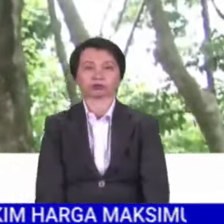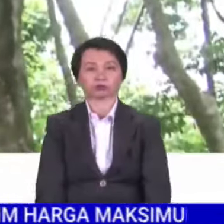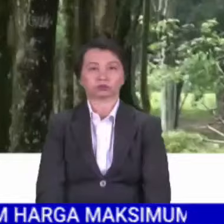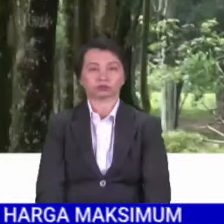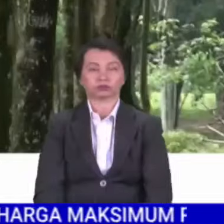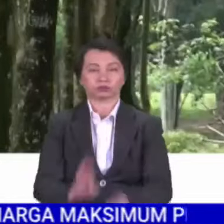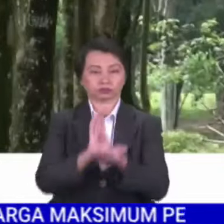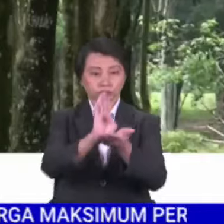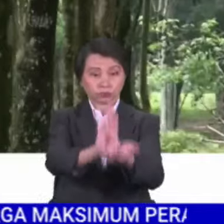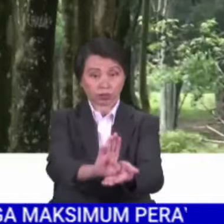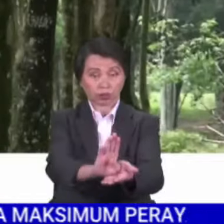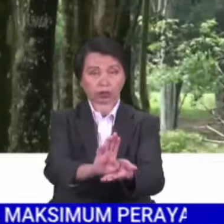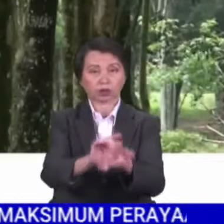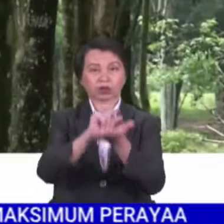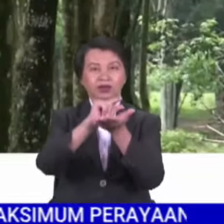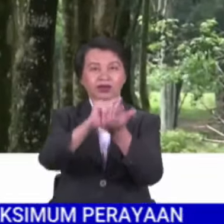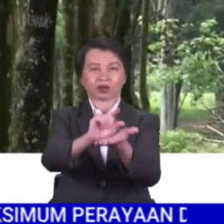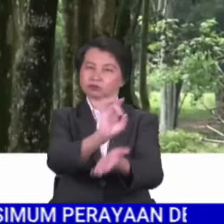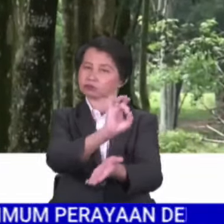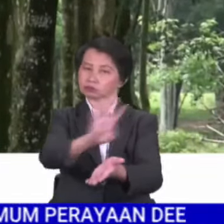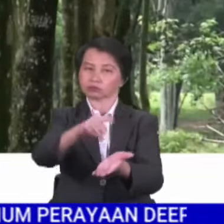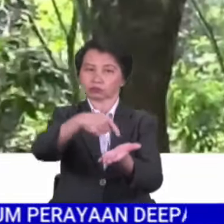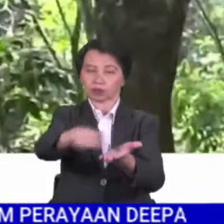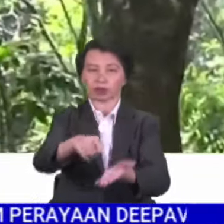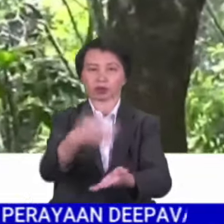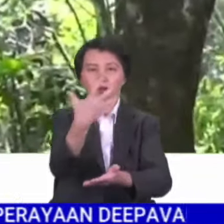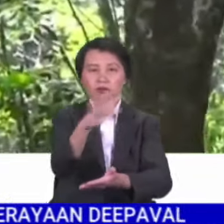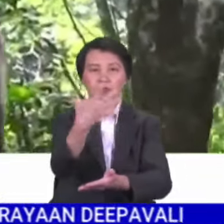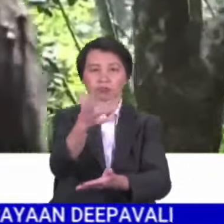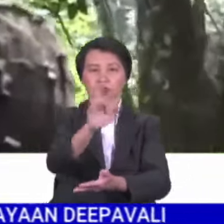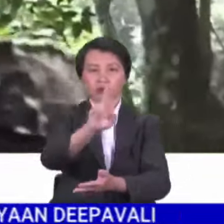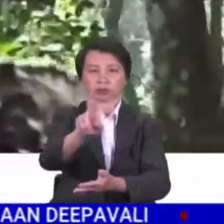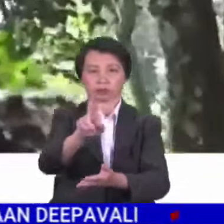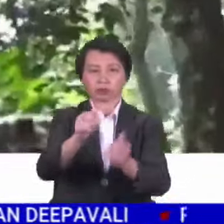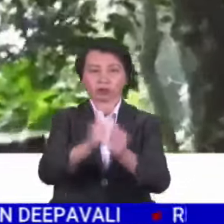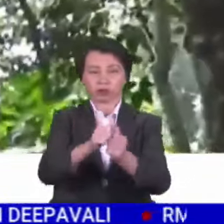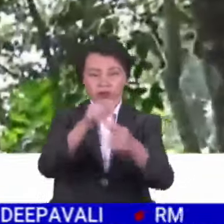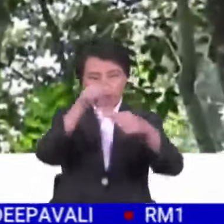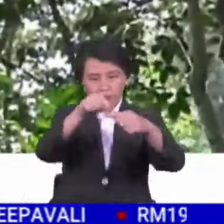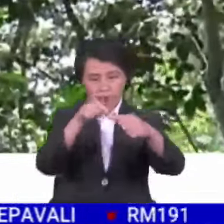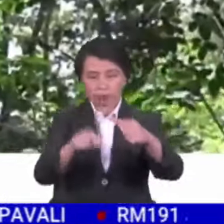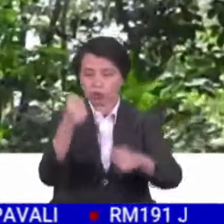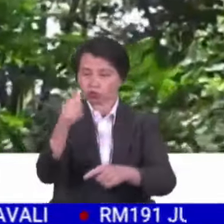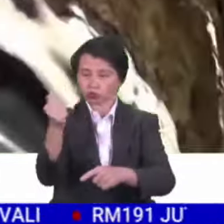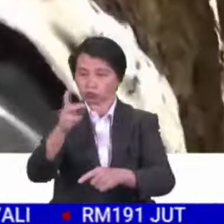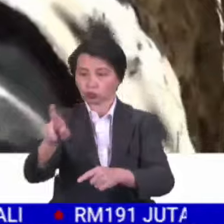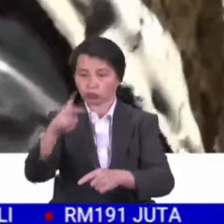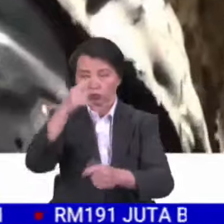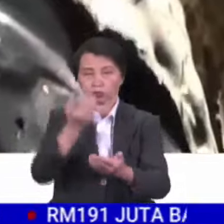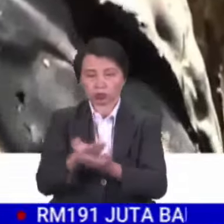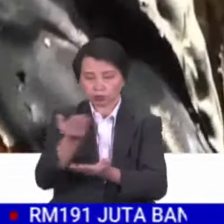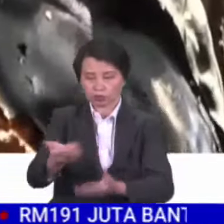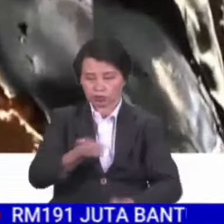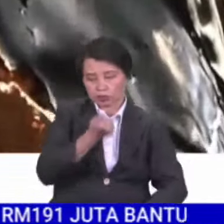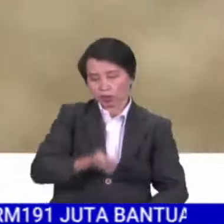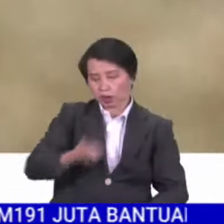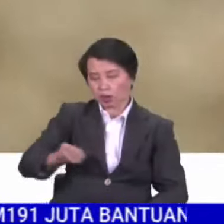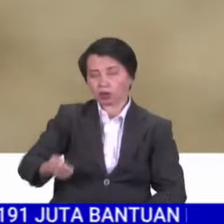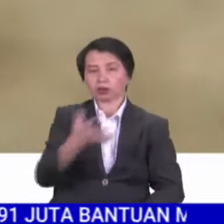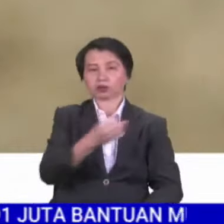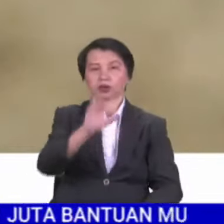Selain itu, bantuan berupa geran sekali bayar berjumlah RM15,000 dengan pecahan RM10,000 untuk pembelian peralatan